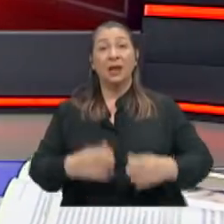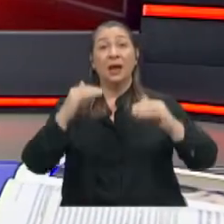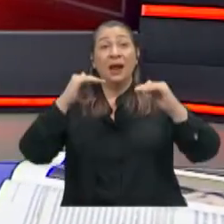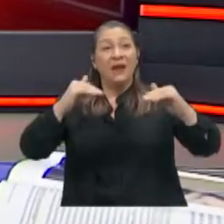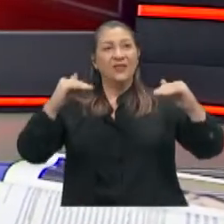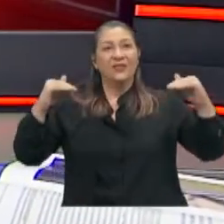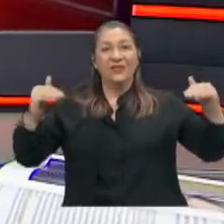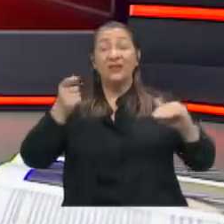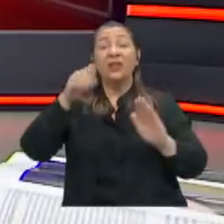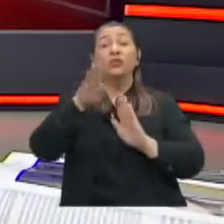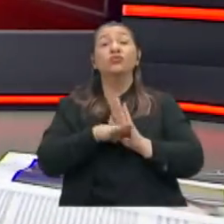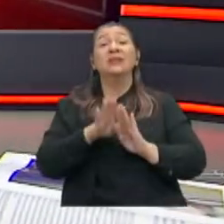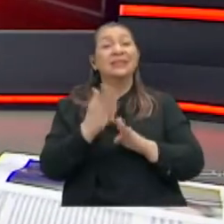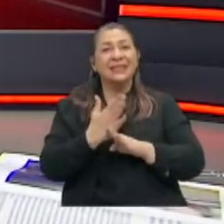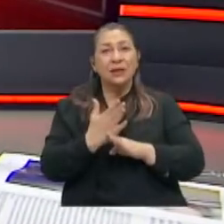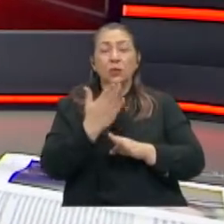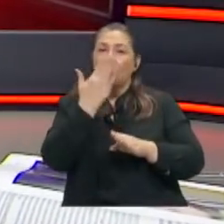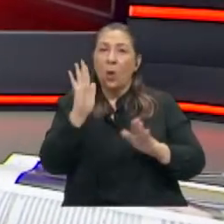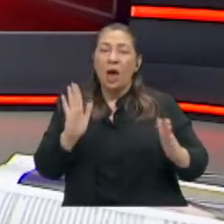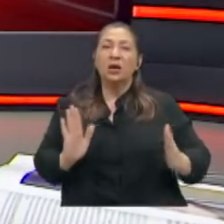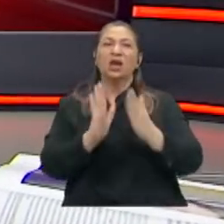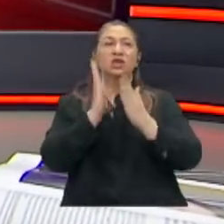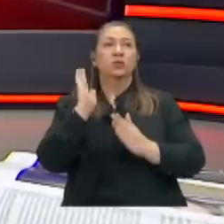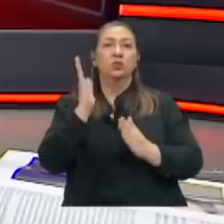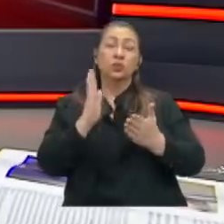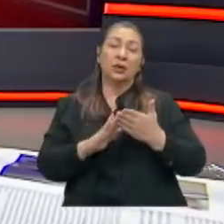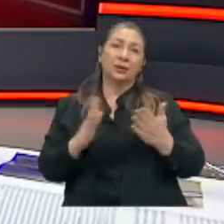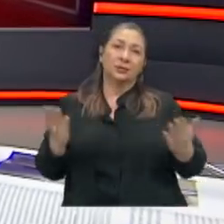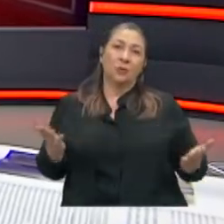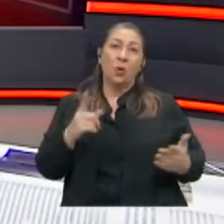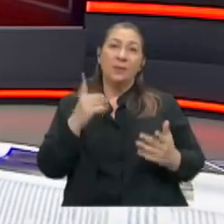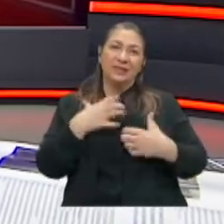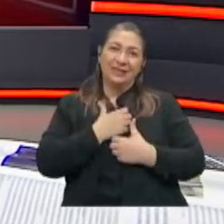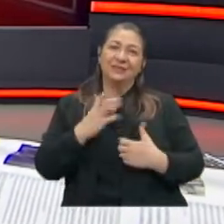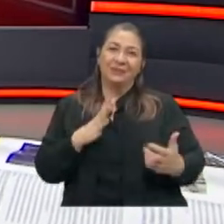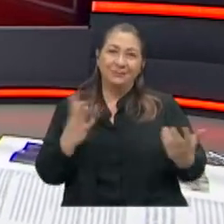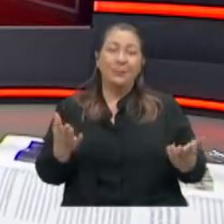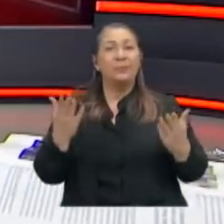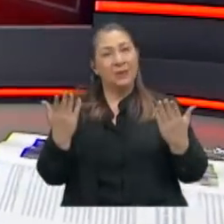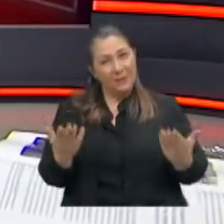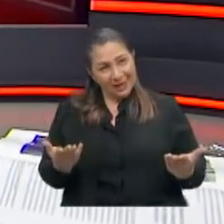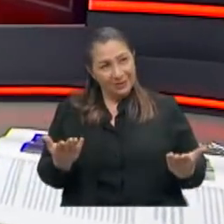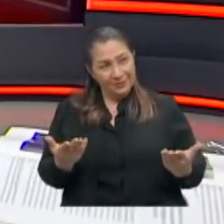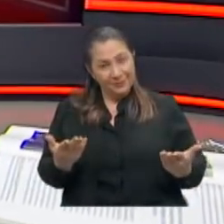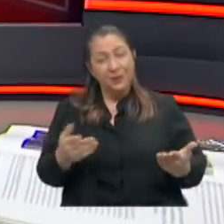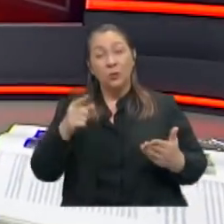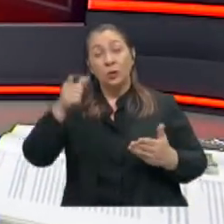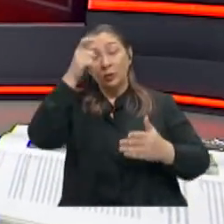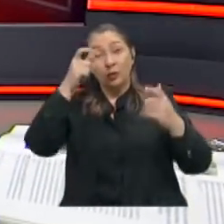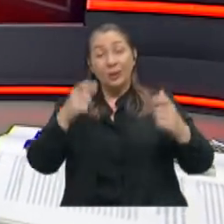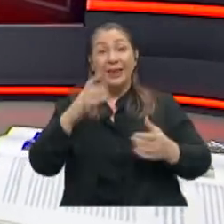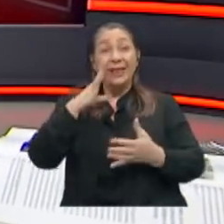Raflardaki fiyatlar inmez çünkü tabiata aykırı gidiyorsunuz arkadaş. Öyle bir sıkıntı var. Peki bu